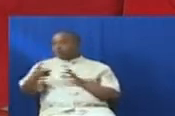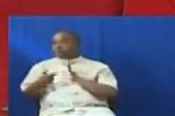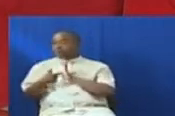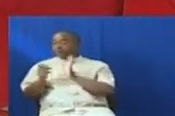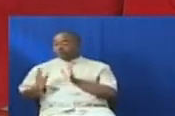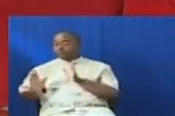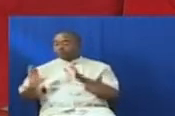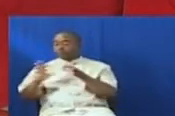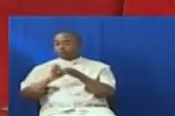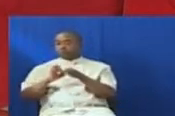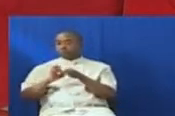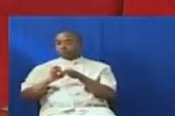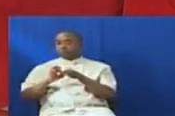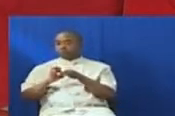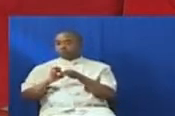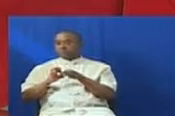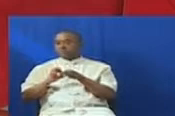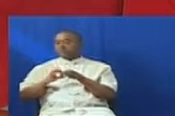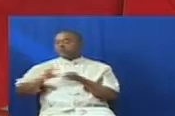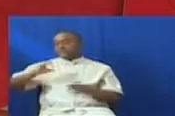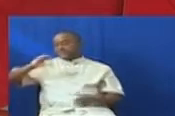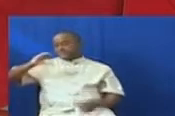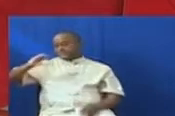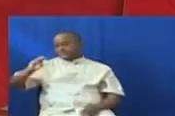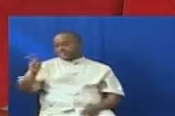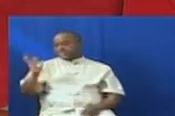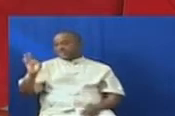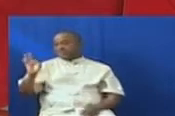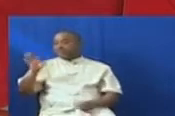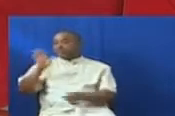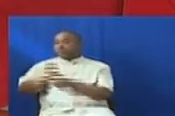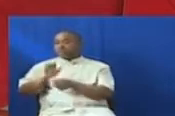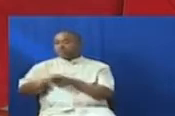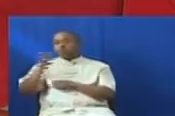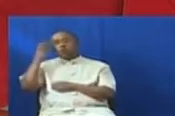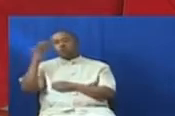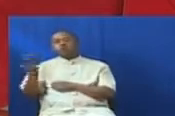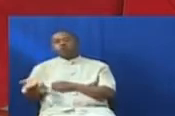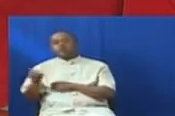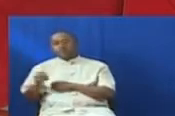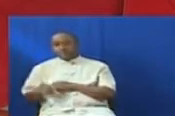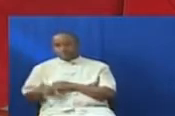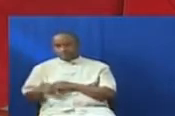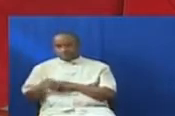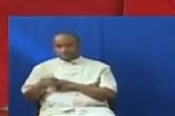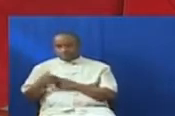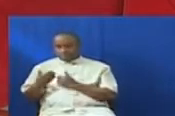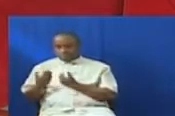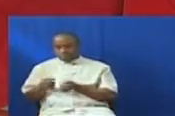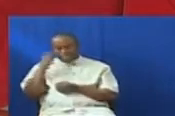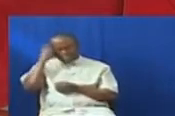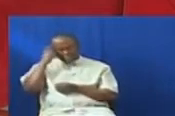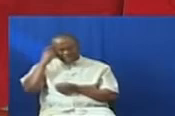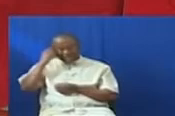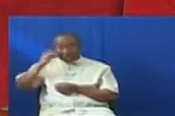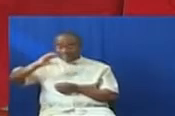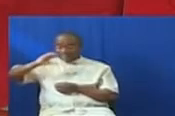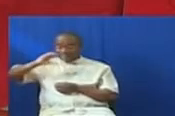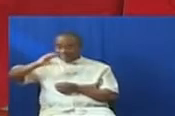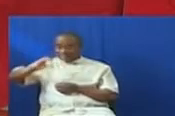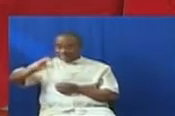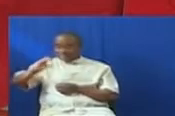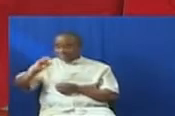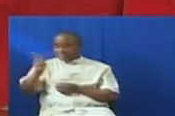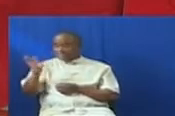na nikichukulia CHF wengi ni wagonjwa, kwa ile dhana ya kuwa na CHF